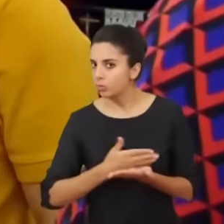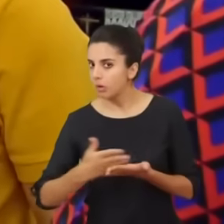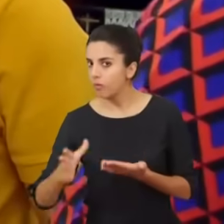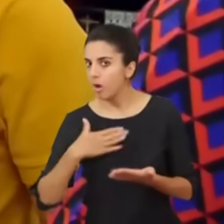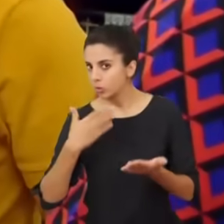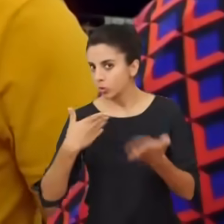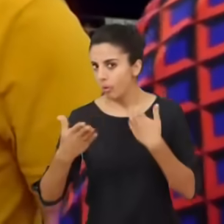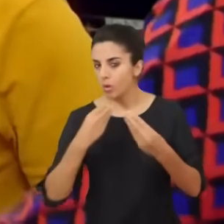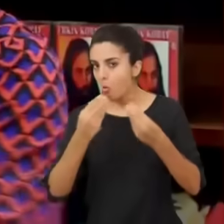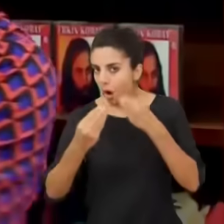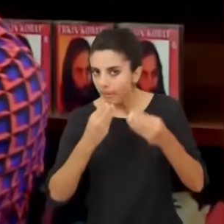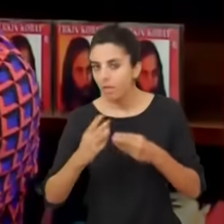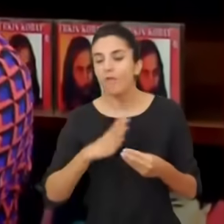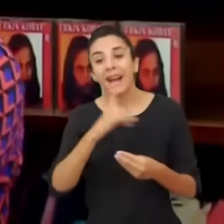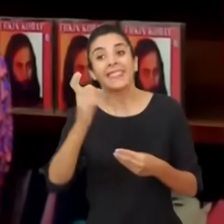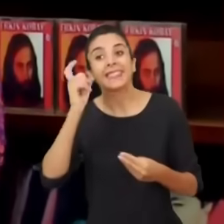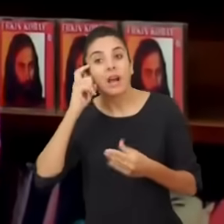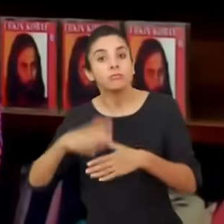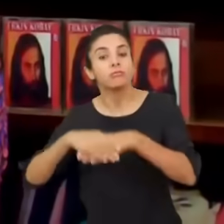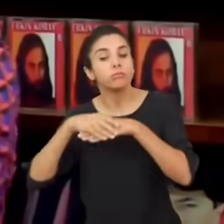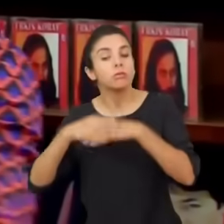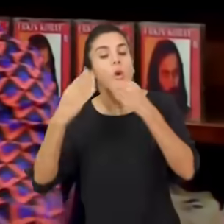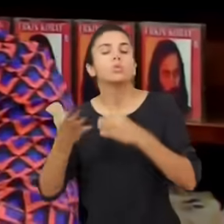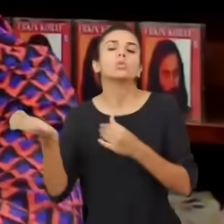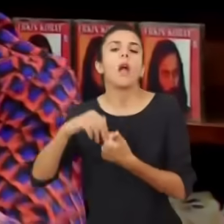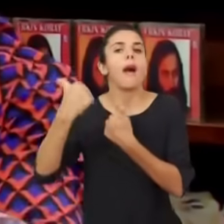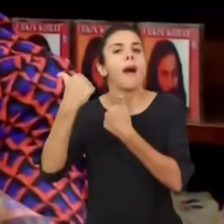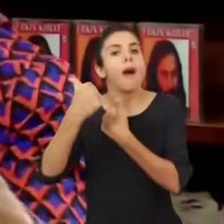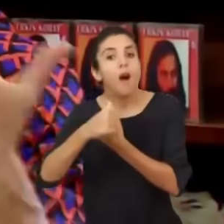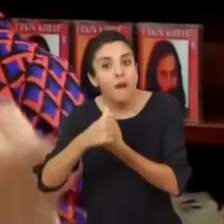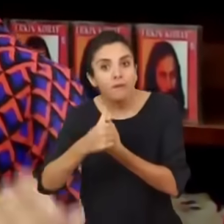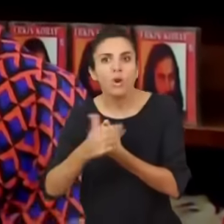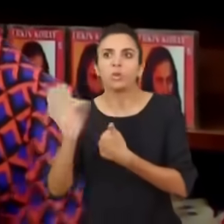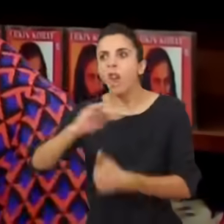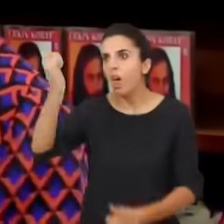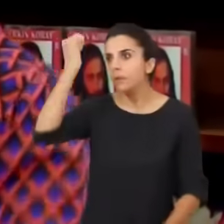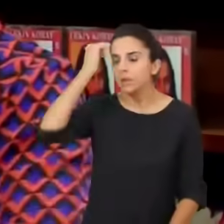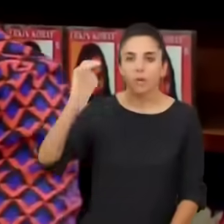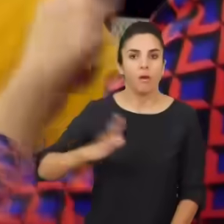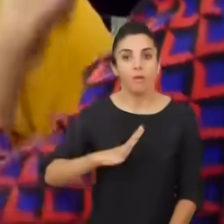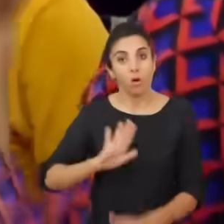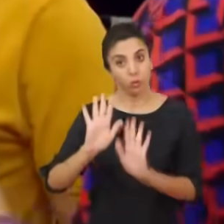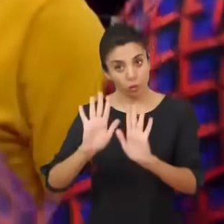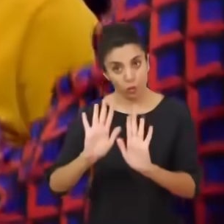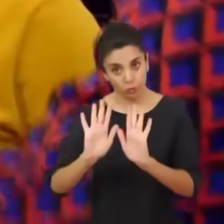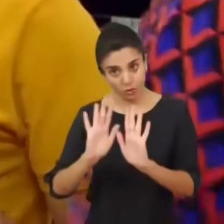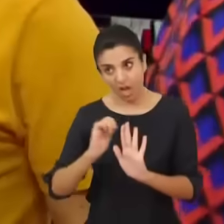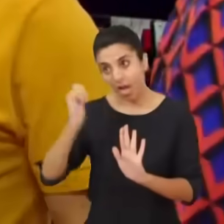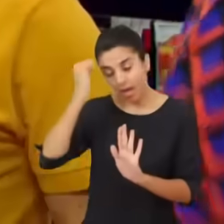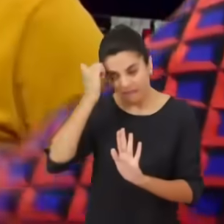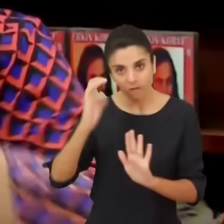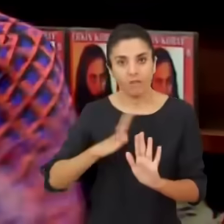muhabbet ediyoruz değil mi? Bir de dedim tanı sonra evlenirsin. Ondan sonra ben nereden evlendim bu kadınla? Ben bu kadınla nereden